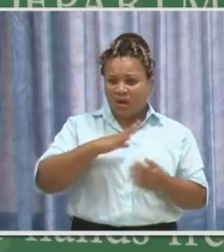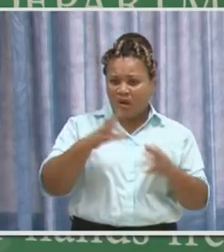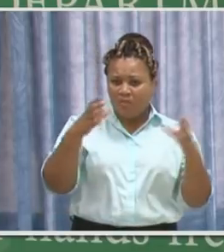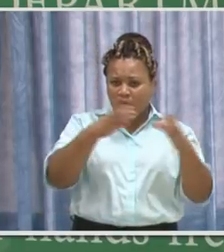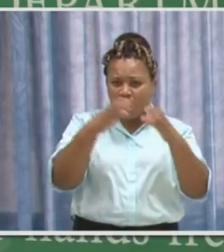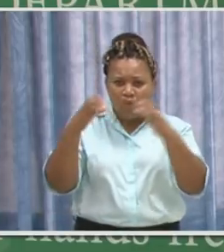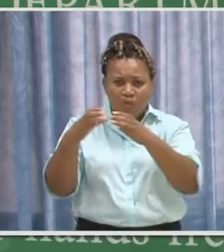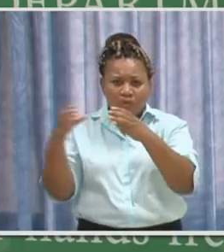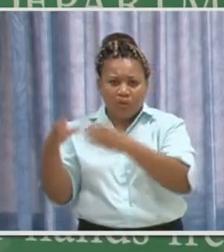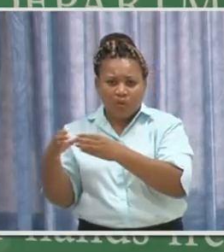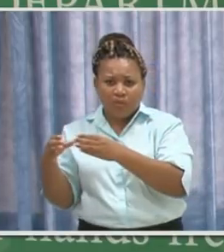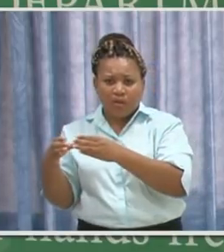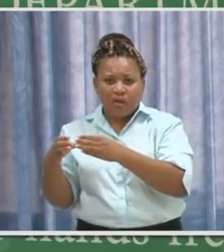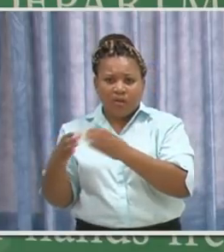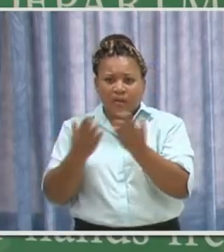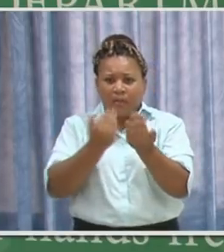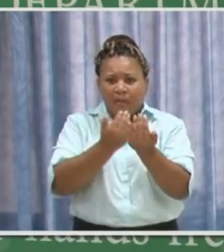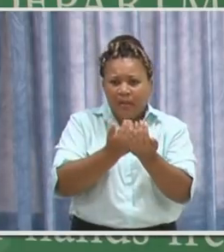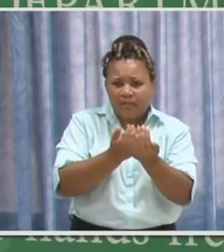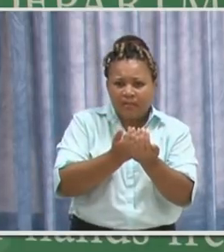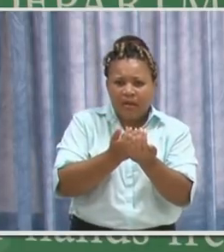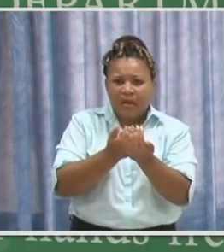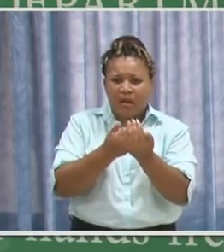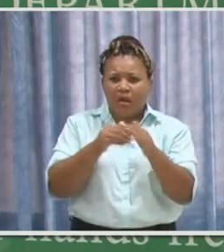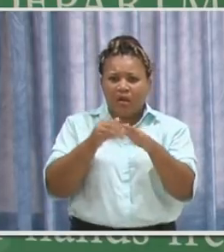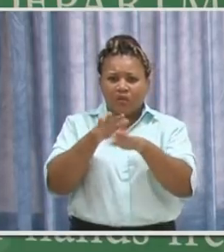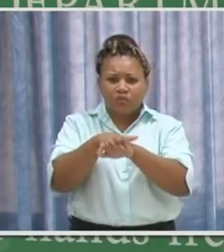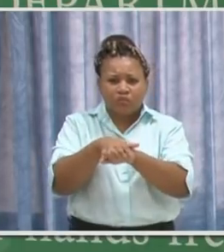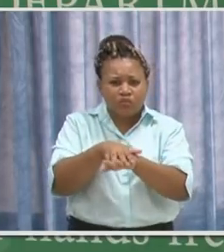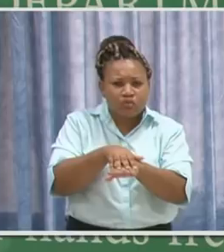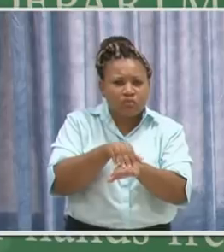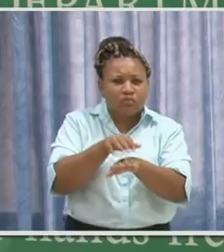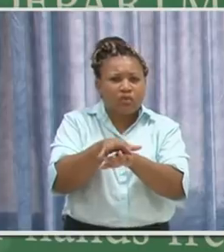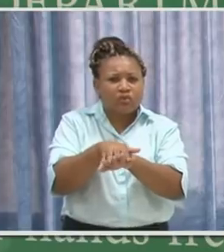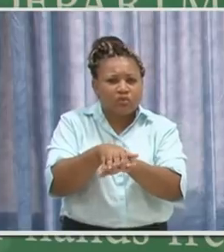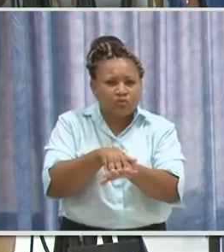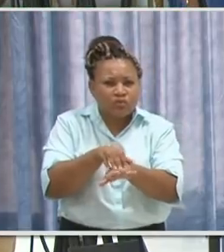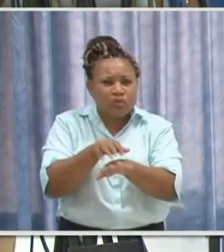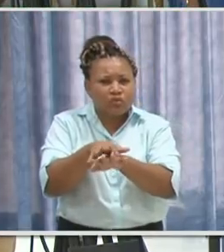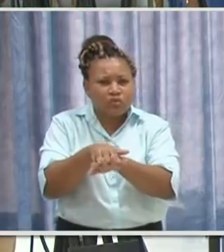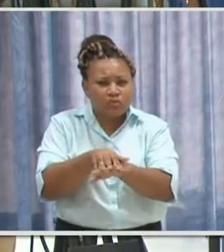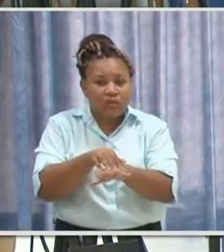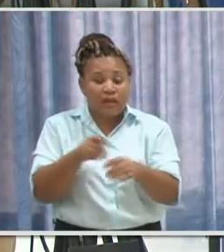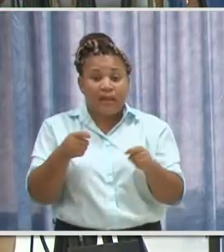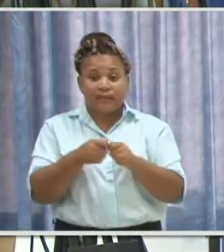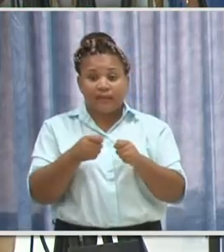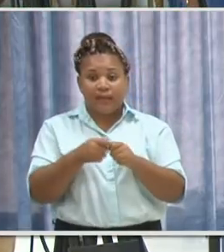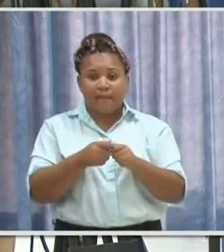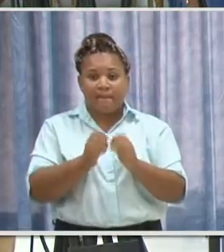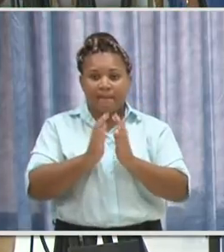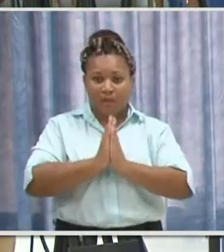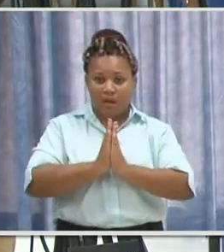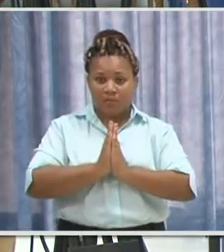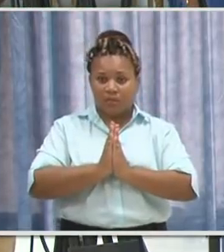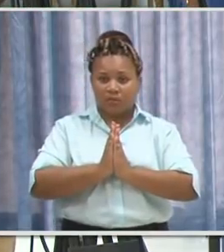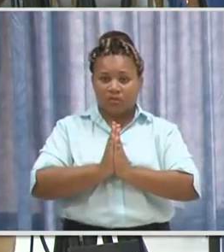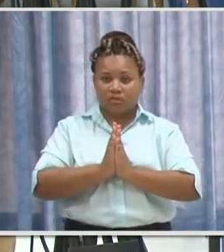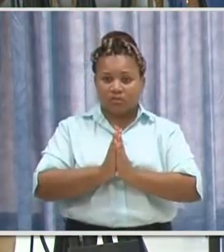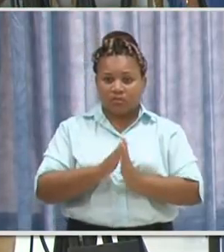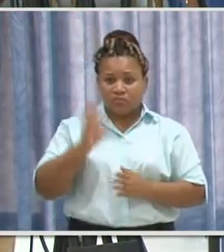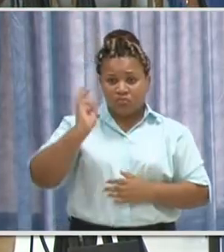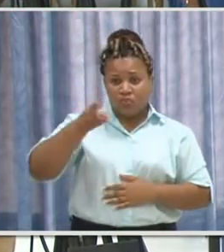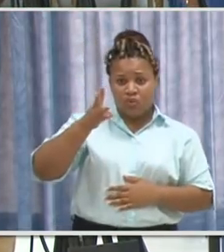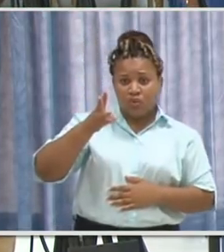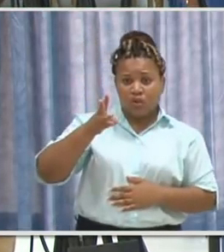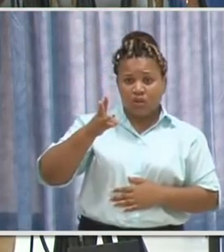100 semaines ensuite. Vous voyez? Mais ça travaille, mais je continue. Mais je suis content de pouvoir,